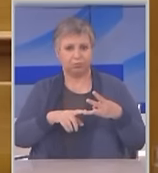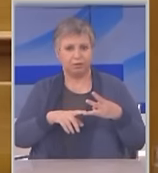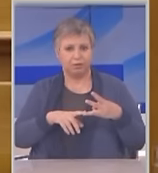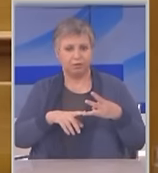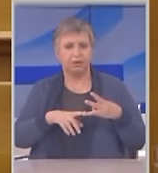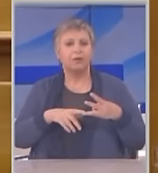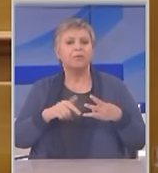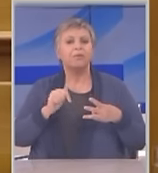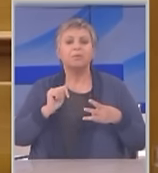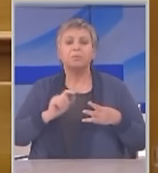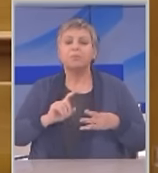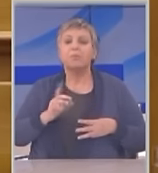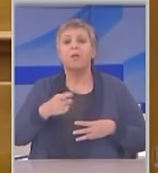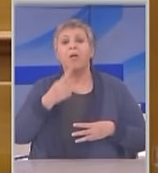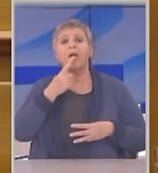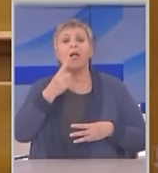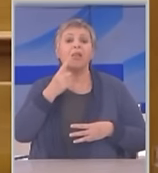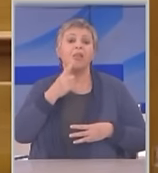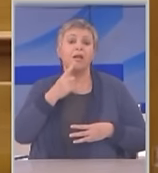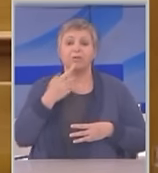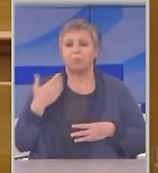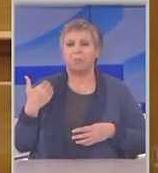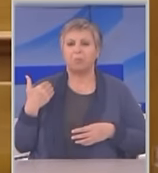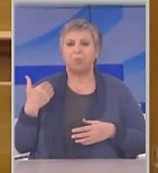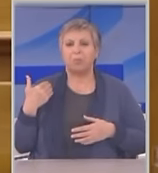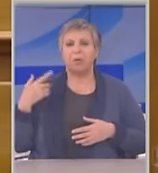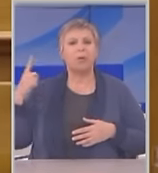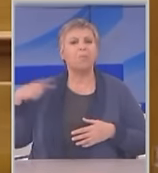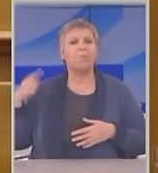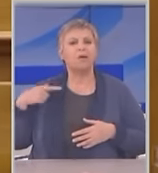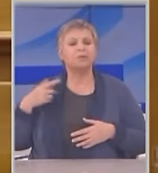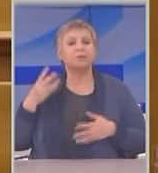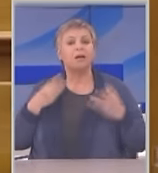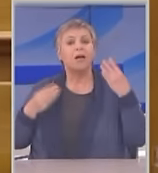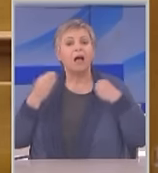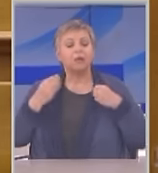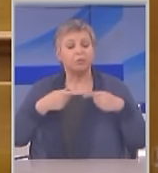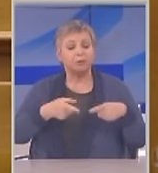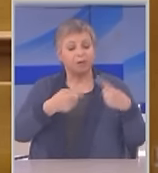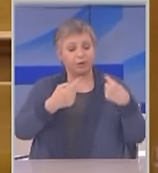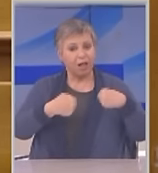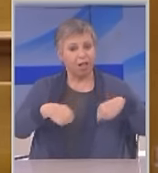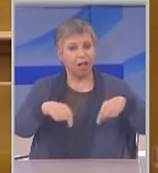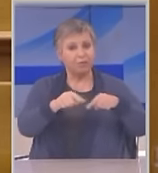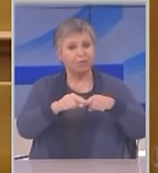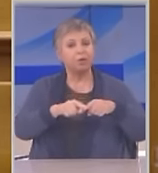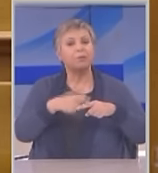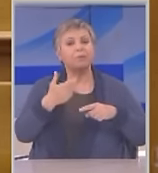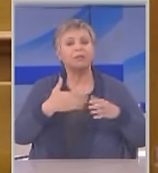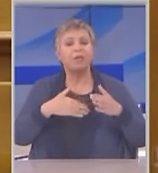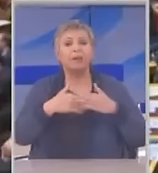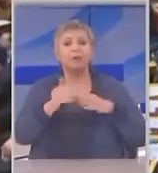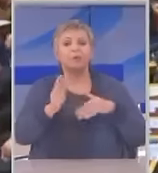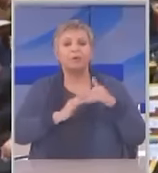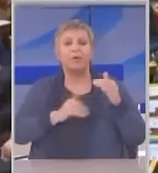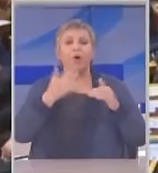Όσοι λένε, γιατί το έχω ακούσει τελευταίες μέρες, ότι αποφασίζουμε την προανακριτική για λόγους εντυπωσιασμού, θα το πω